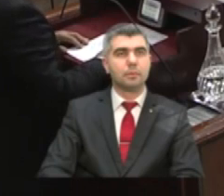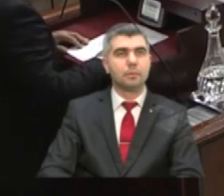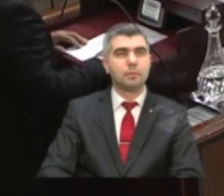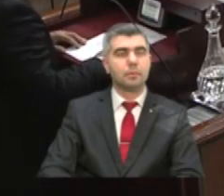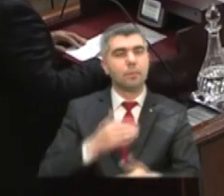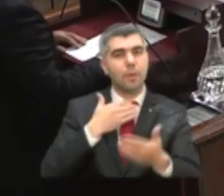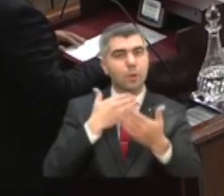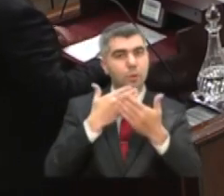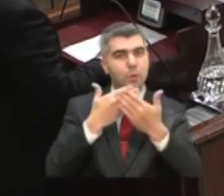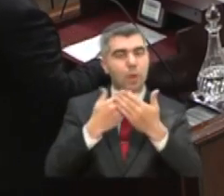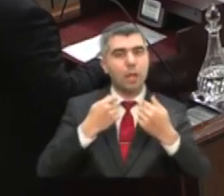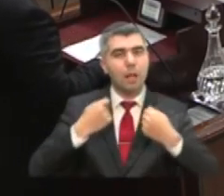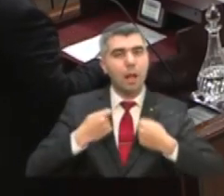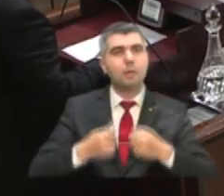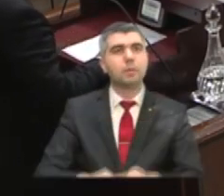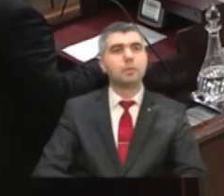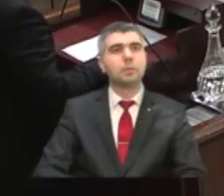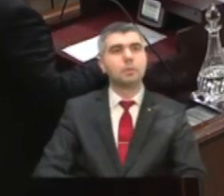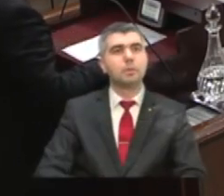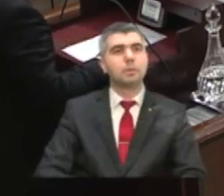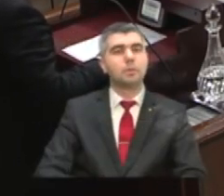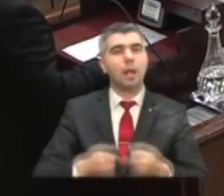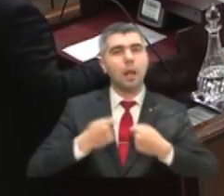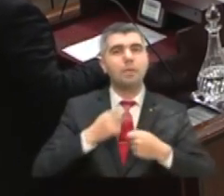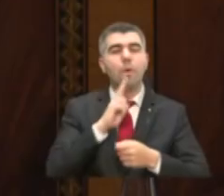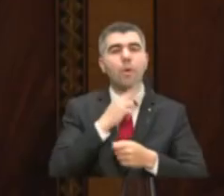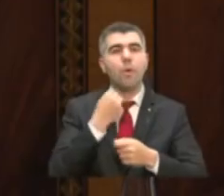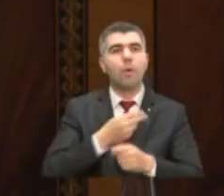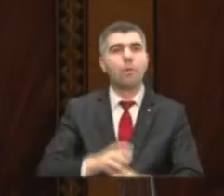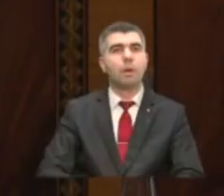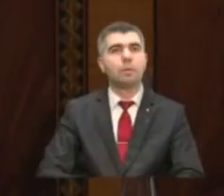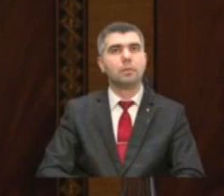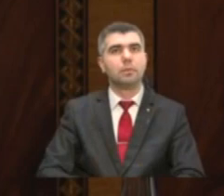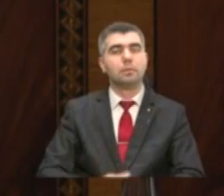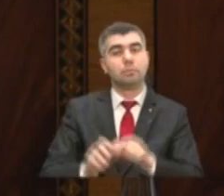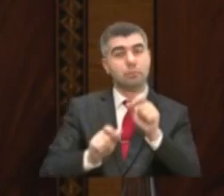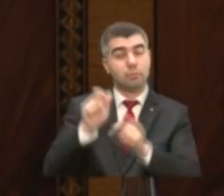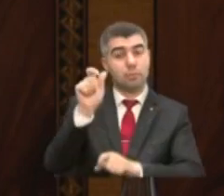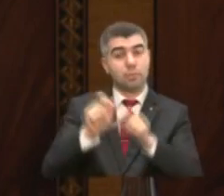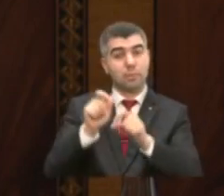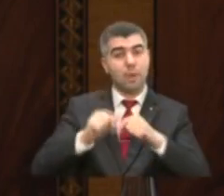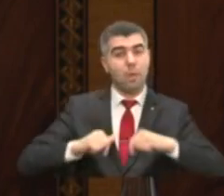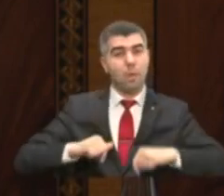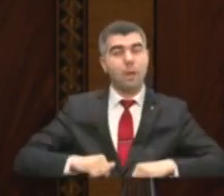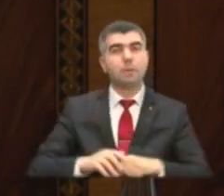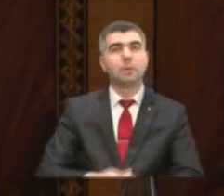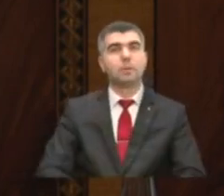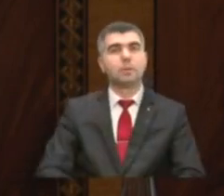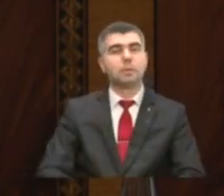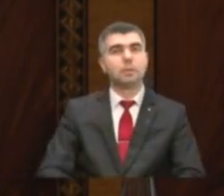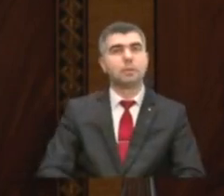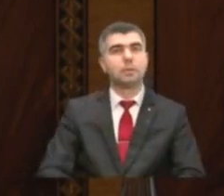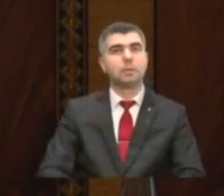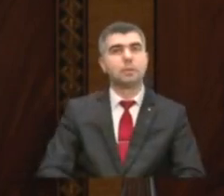شكرا السيد الرئيس، السيد رئيس الحكومة، السيدات والسادة الوزراء،